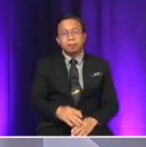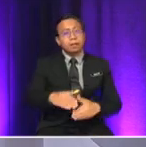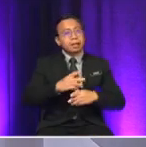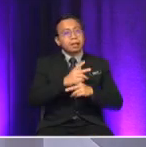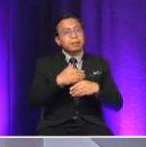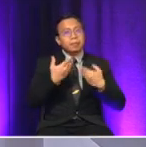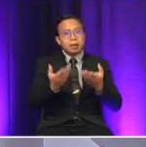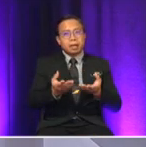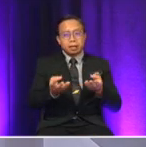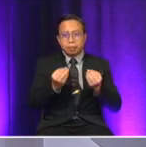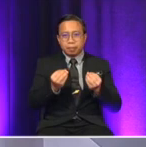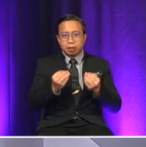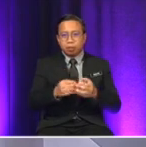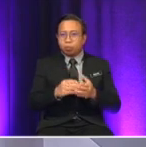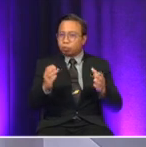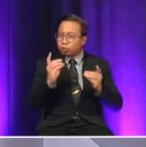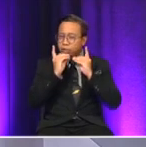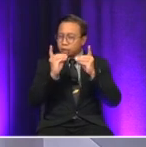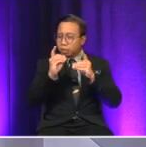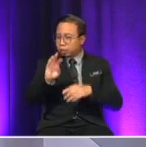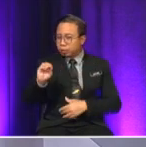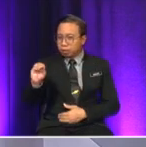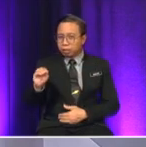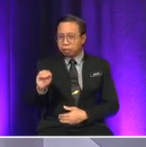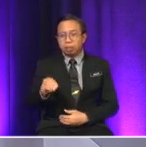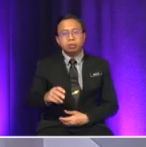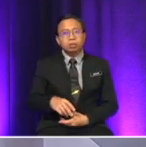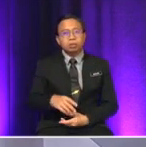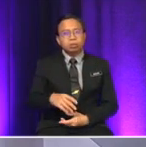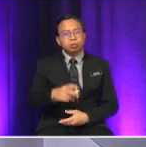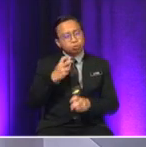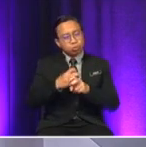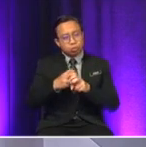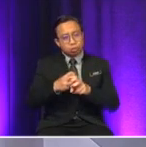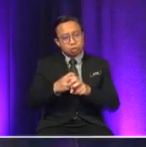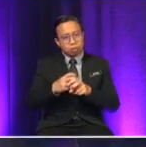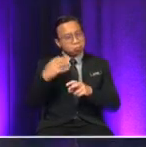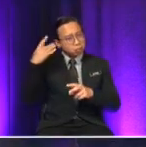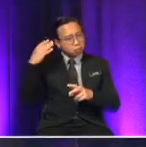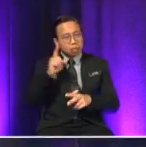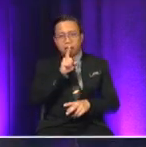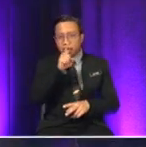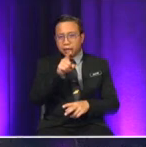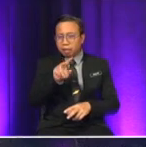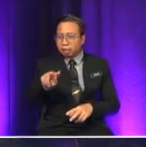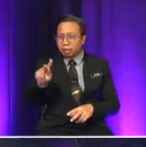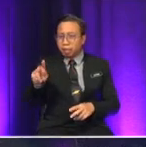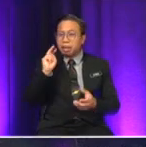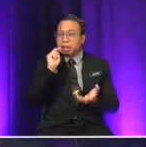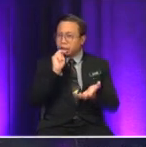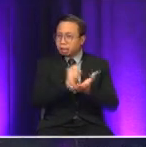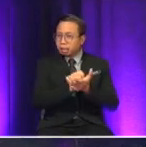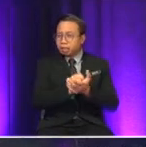atau bukan mengawal lah, mendidik mereka yang suka sikit mendengar arahan tu, Cikgu. Okeylah, macam kanak-kanak nakal kan, Syafiqah kan.